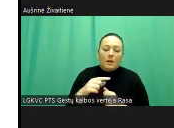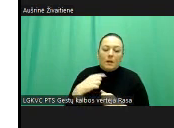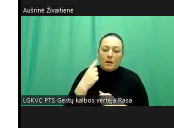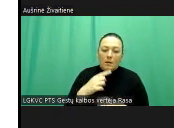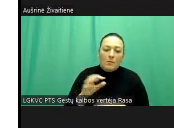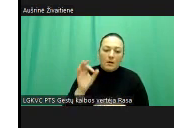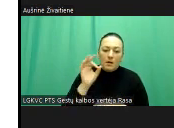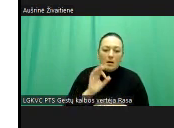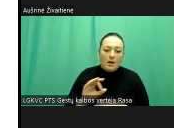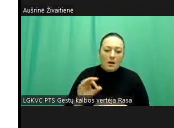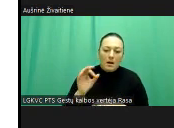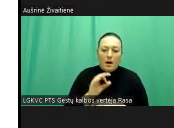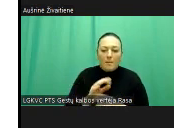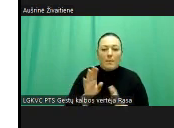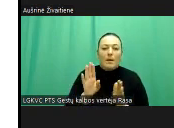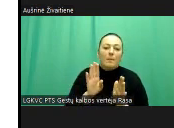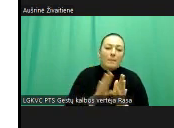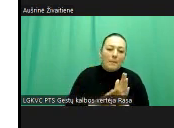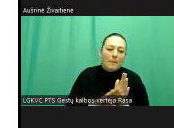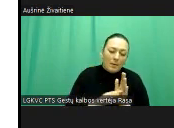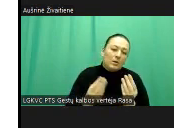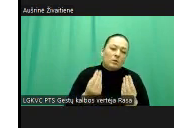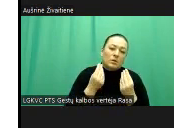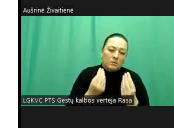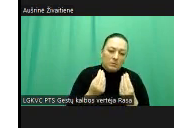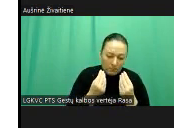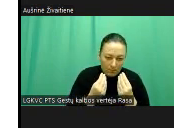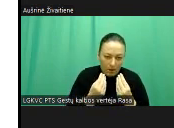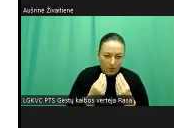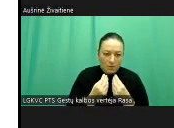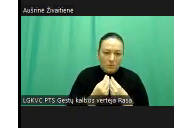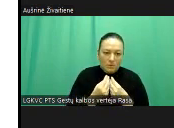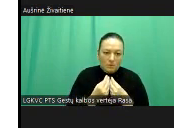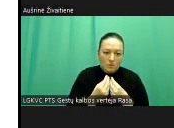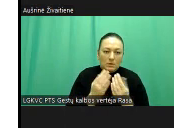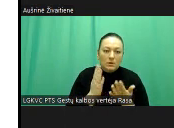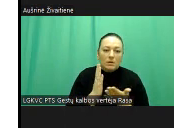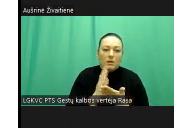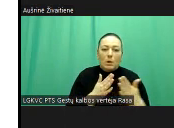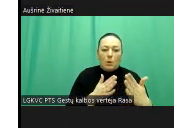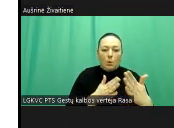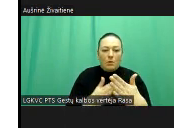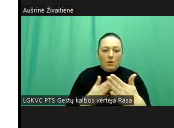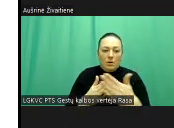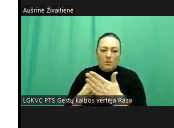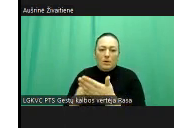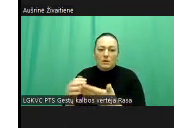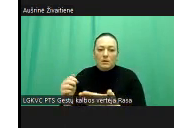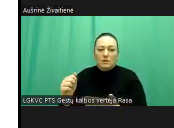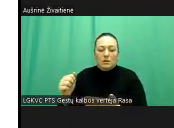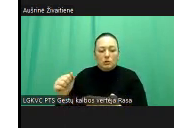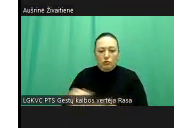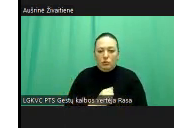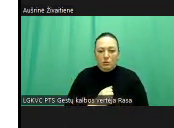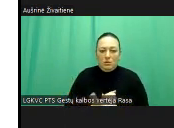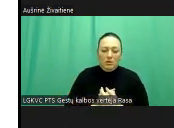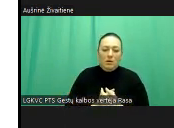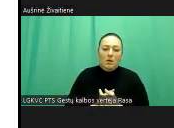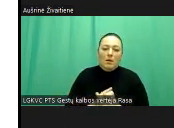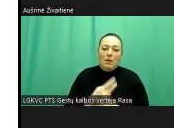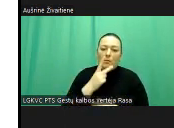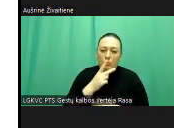įprastas disciplinas, įprastas dalykus ir ribų tarp jų ištrinimą. Atsižvelgiant į